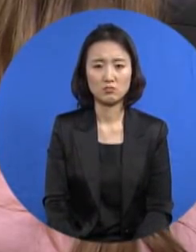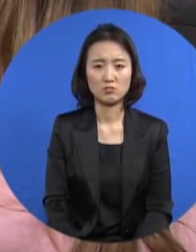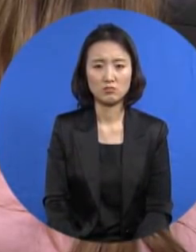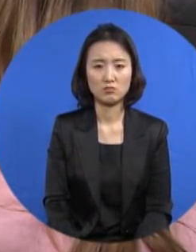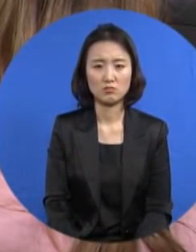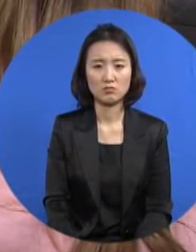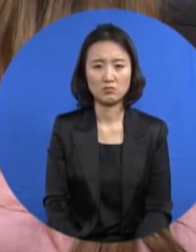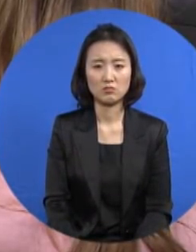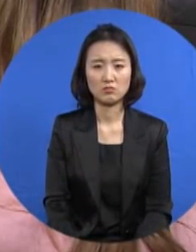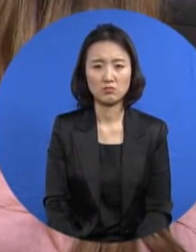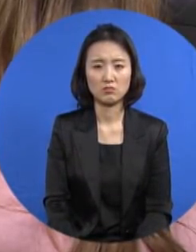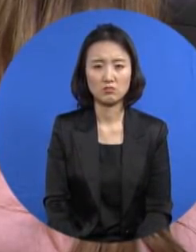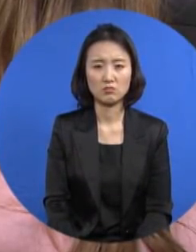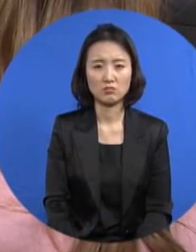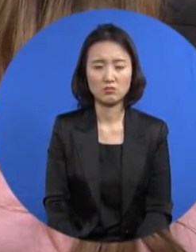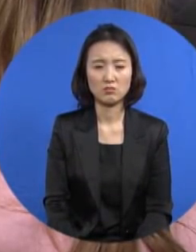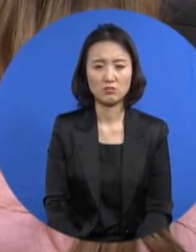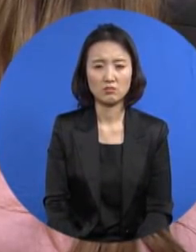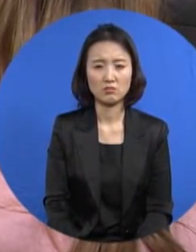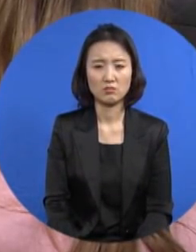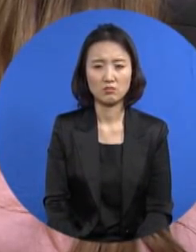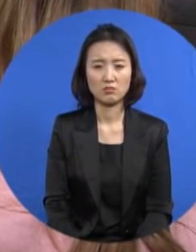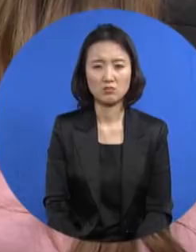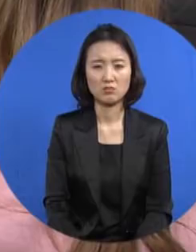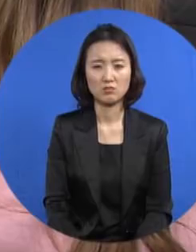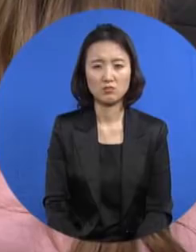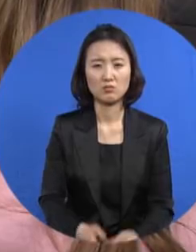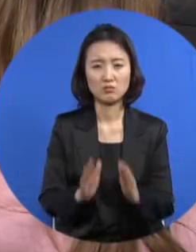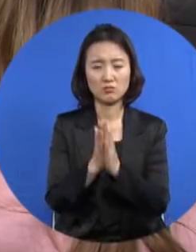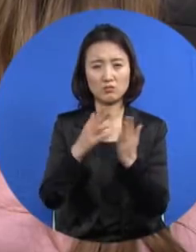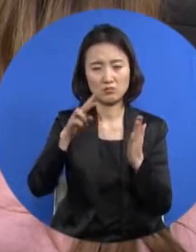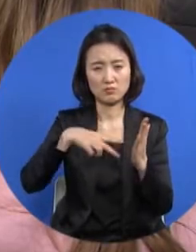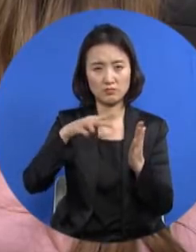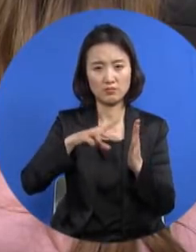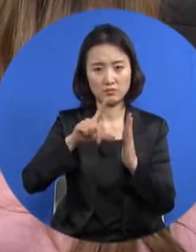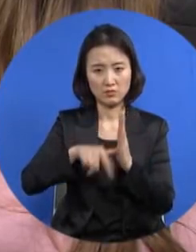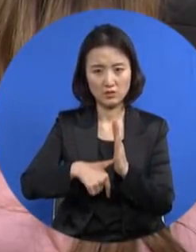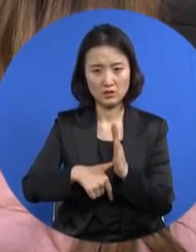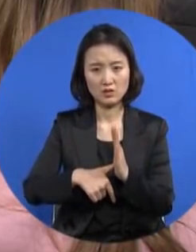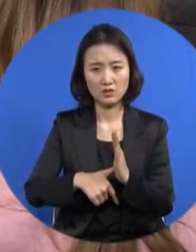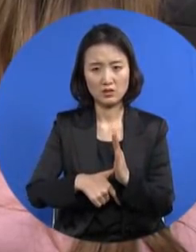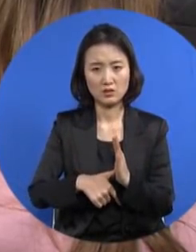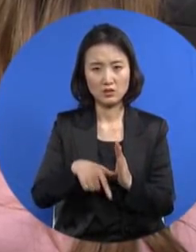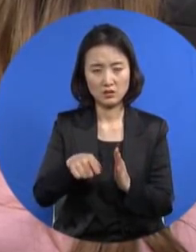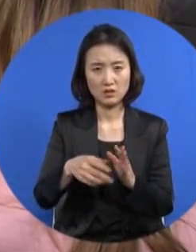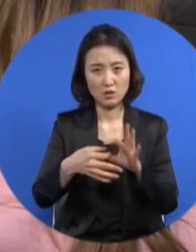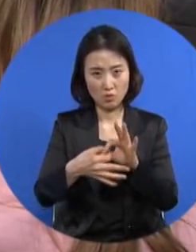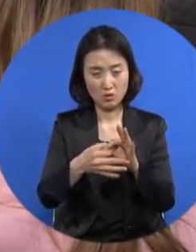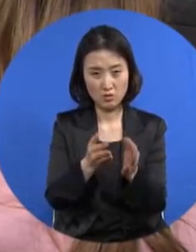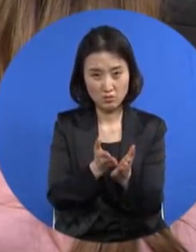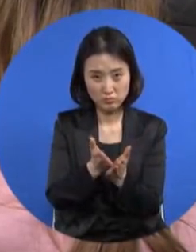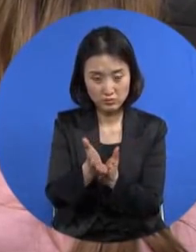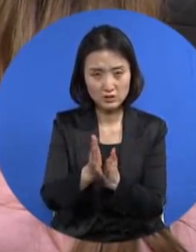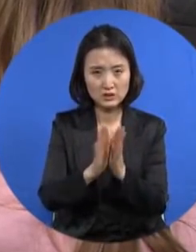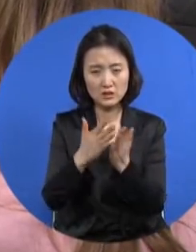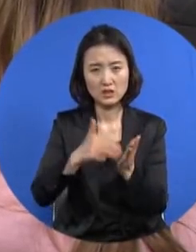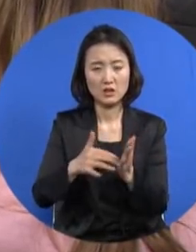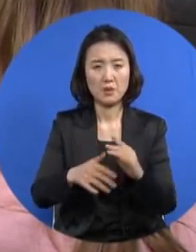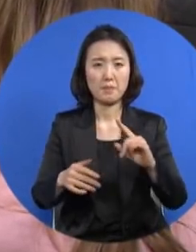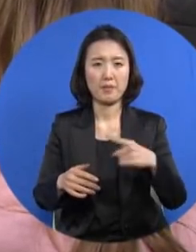그 다음에 아까 말씀드린 제가 책을 많이 읽는데 책을 읽을 때는요. 그 같은 분야의 100권 정도를 책을